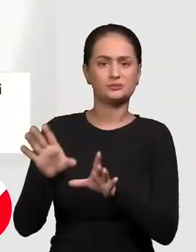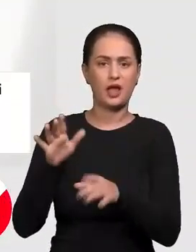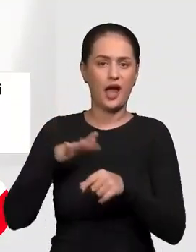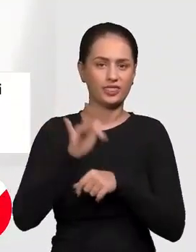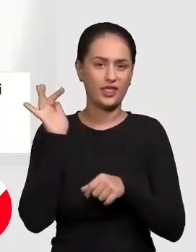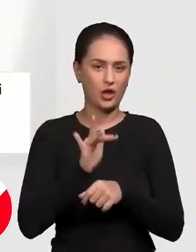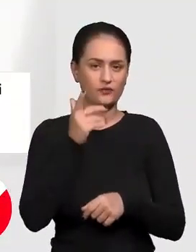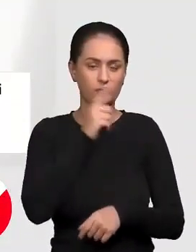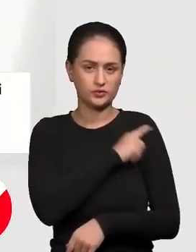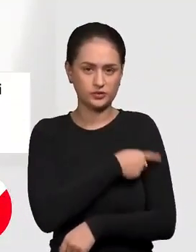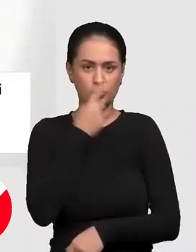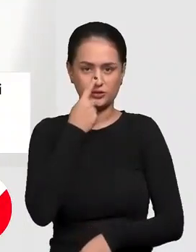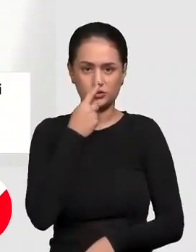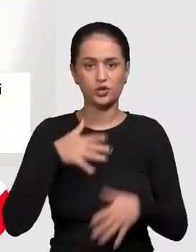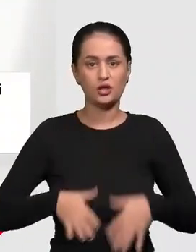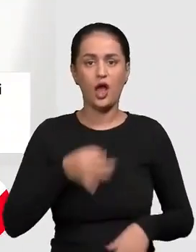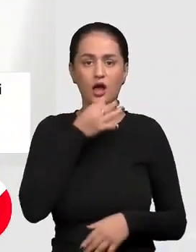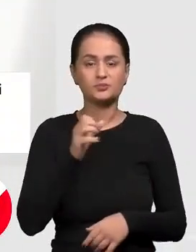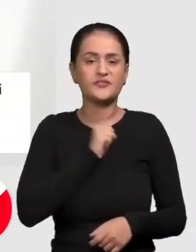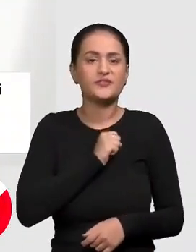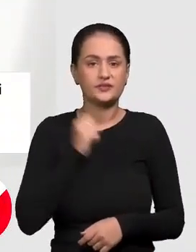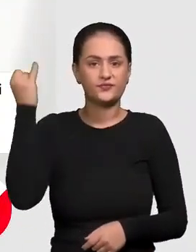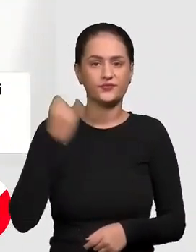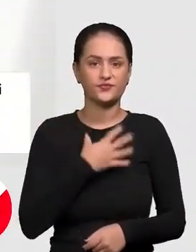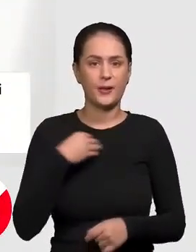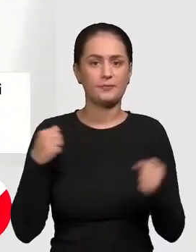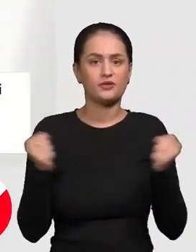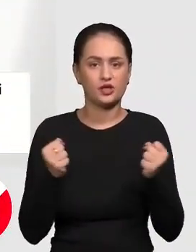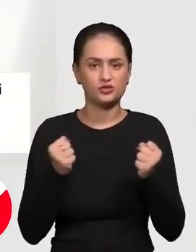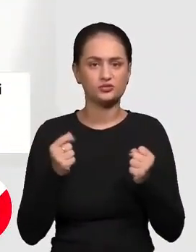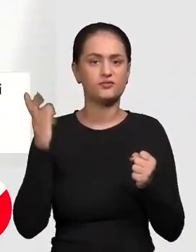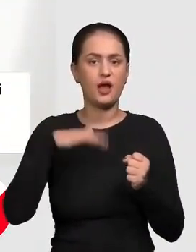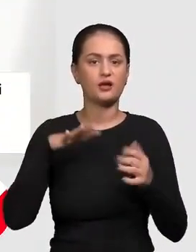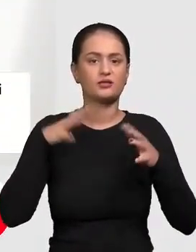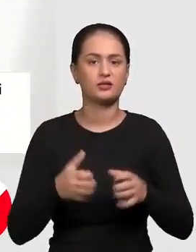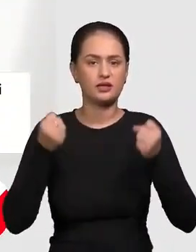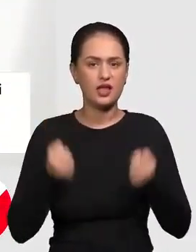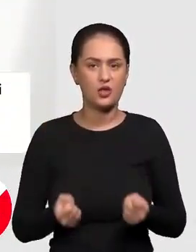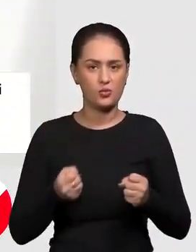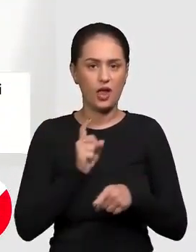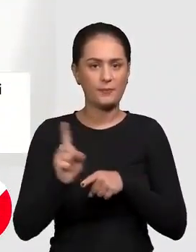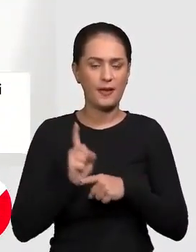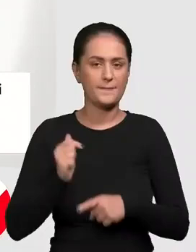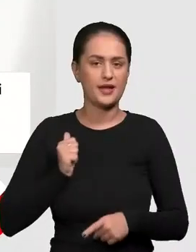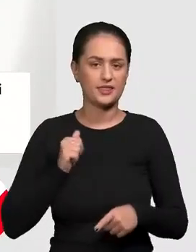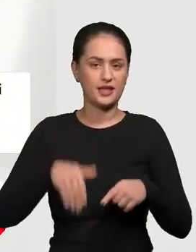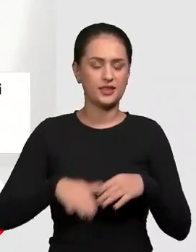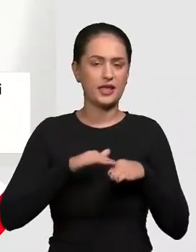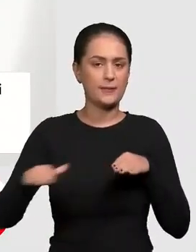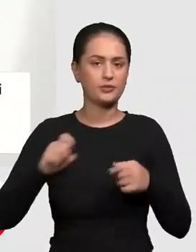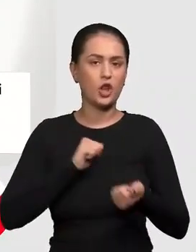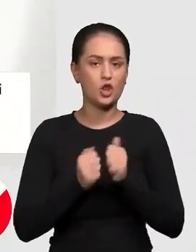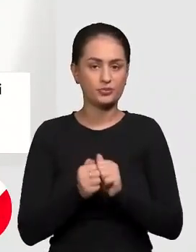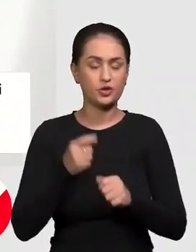atacurile forțelor rusești ucrainenii transmit că se tem de venirea vremii reci care va îngreuna desfășurarea de echipamente militare în câmpul de